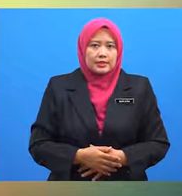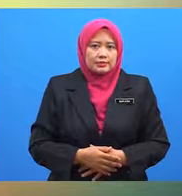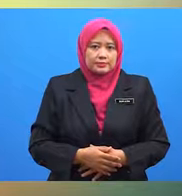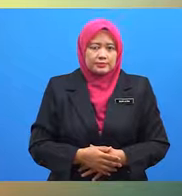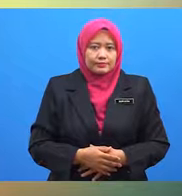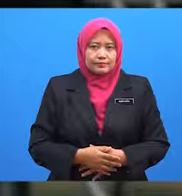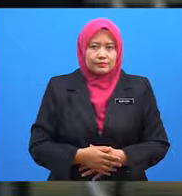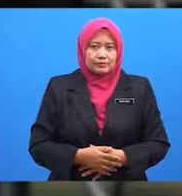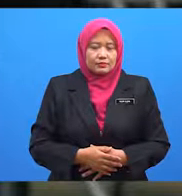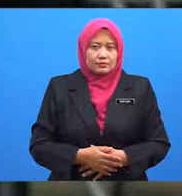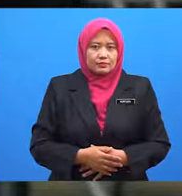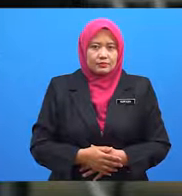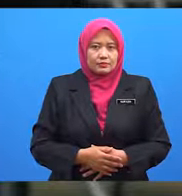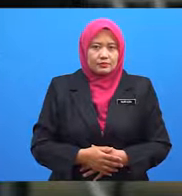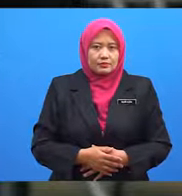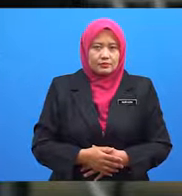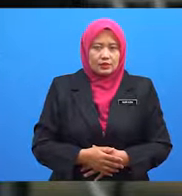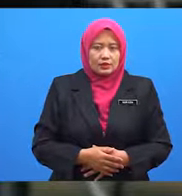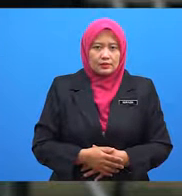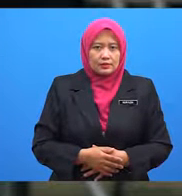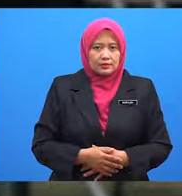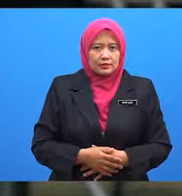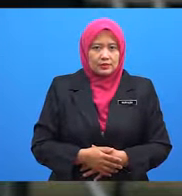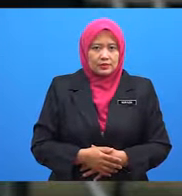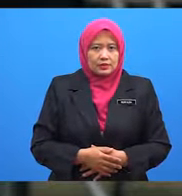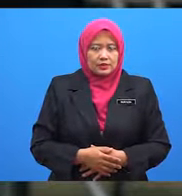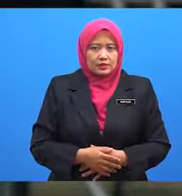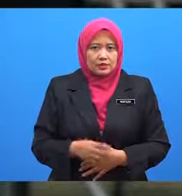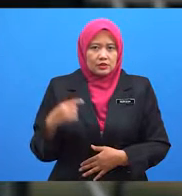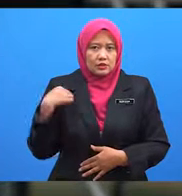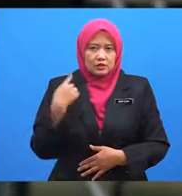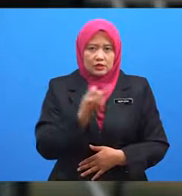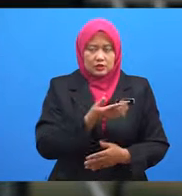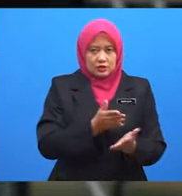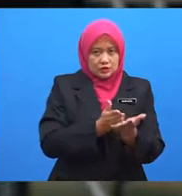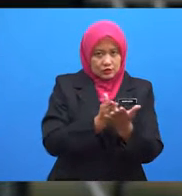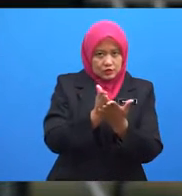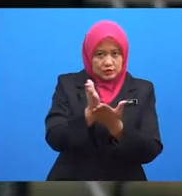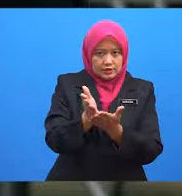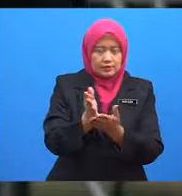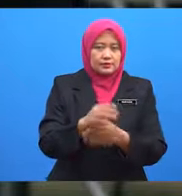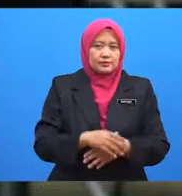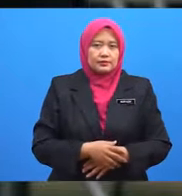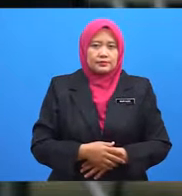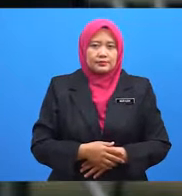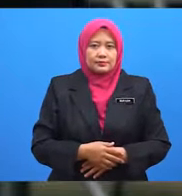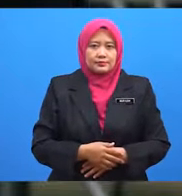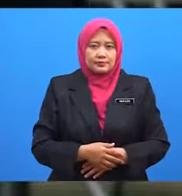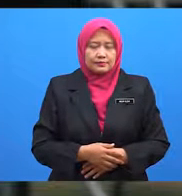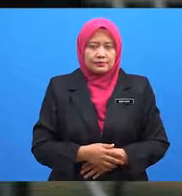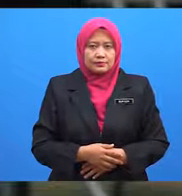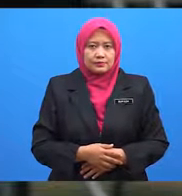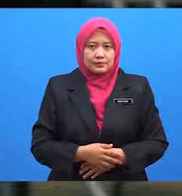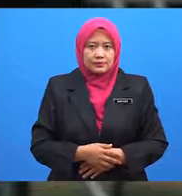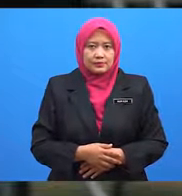1923. Pelajar-pelajar yang dikasihi, kita lanjutkan pembelajaran kita hari ini. Cikgu akan menerangkan